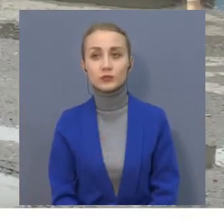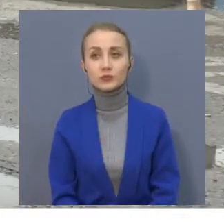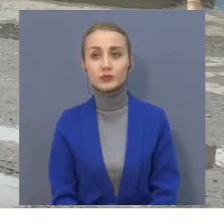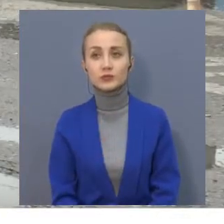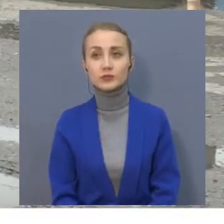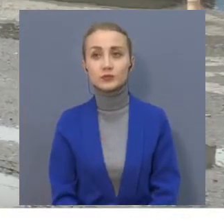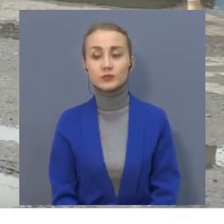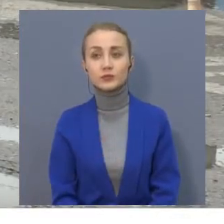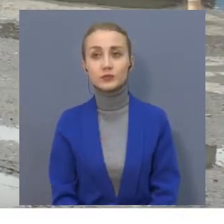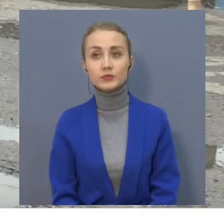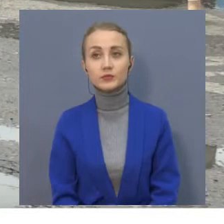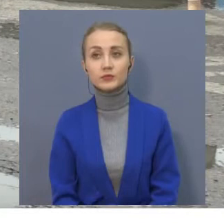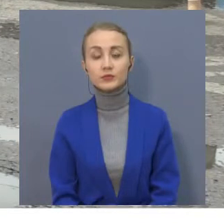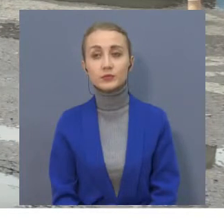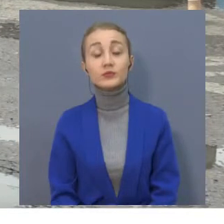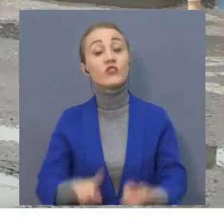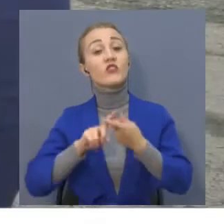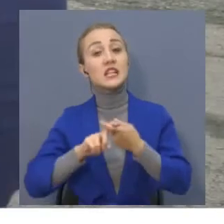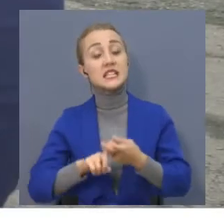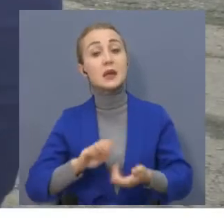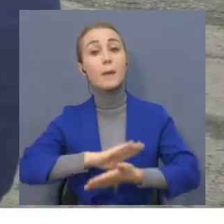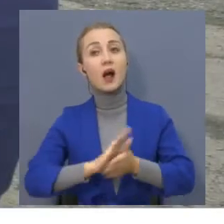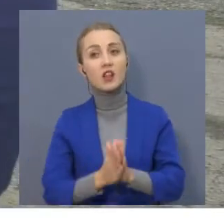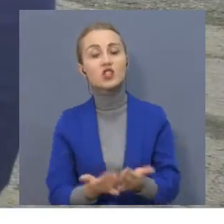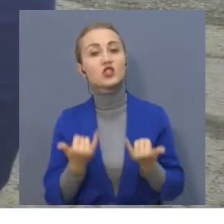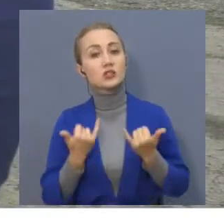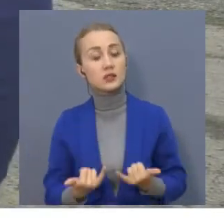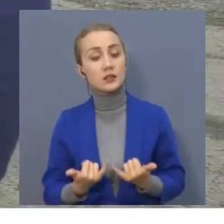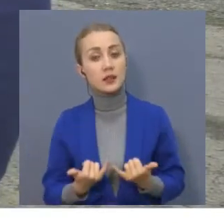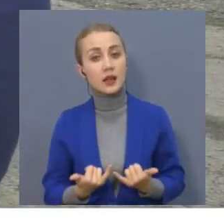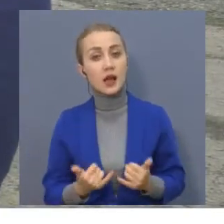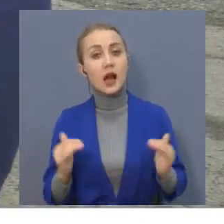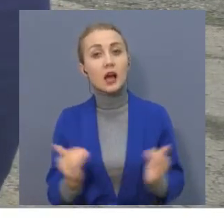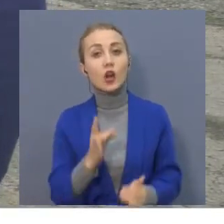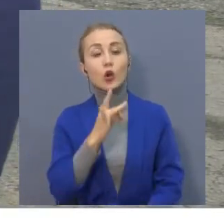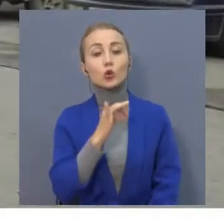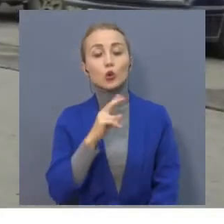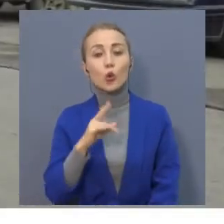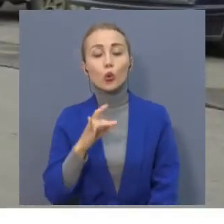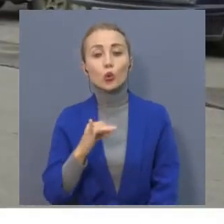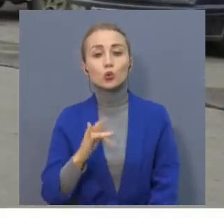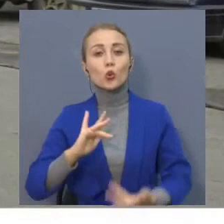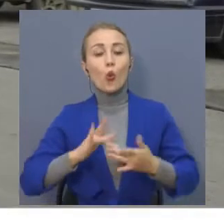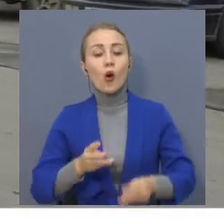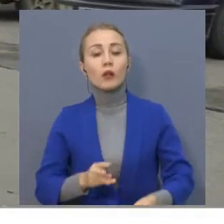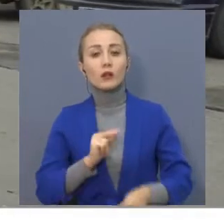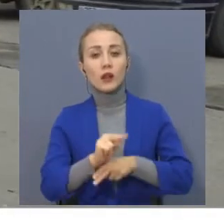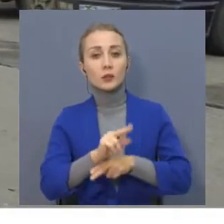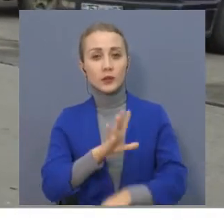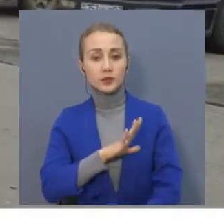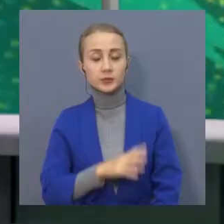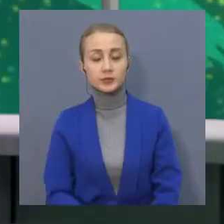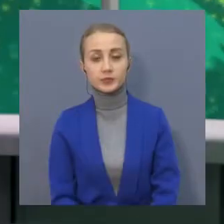курстар онлайн өтіп жатыр. Кем дегенде сабақтар 19 күнге дейін жалғасуда. Айгүл Бегетқызы, Байыл Салавиев, Шахан Тайкеев, Көкше ақпарат.